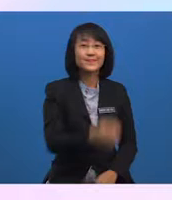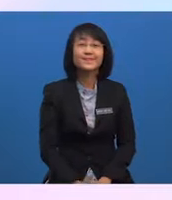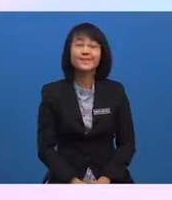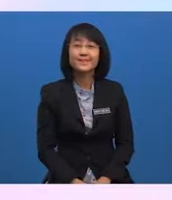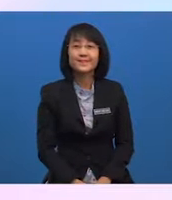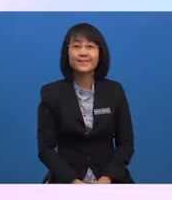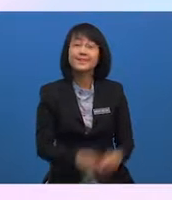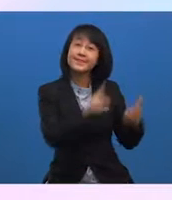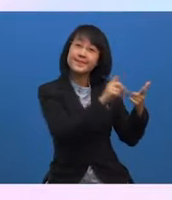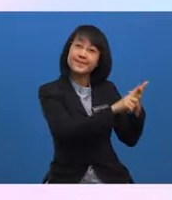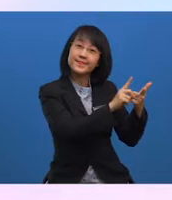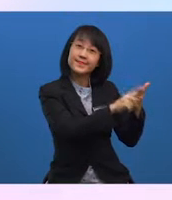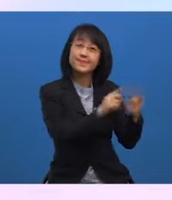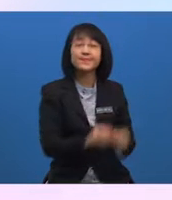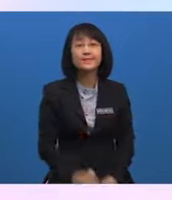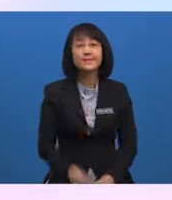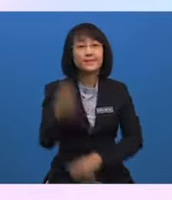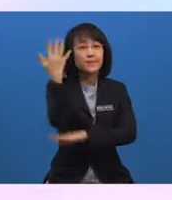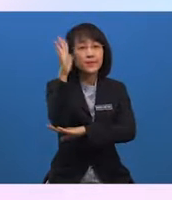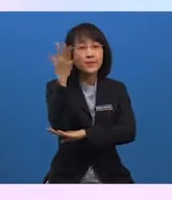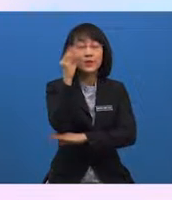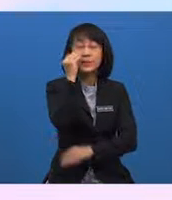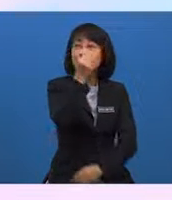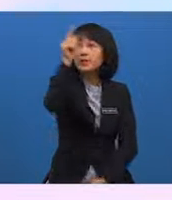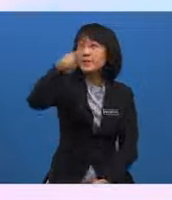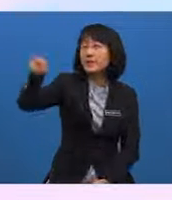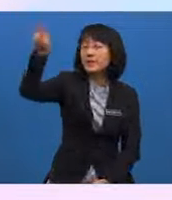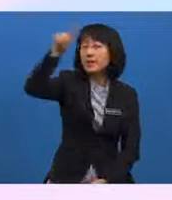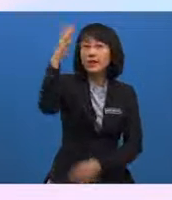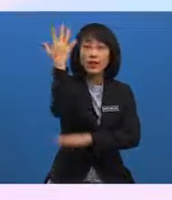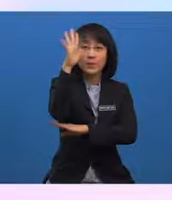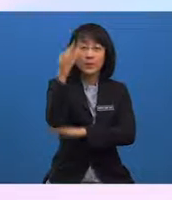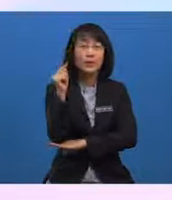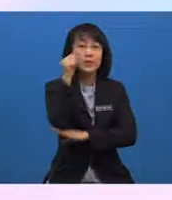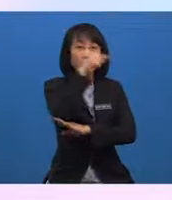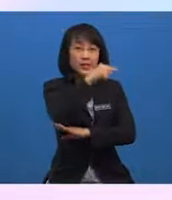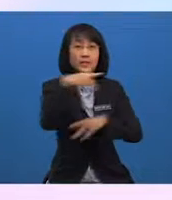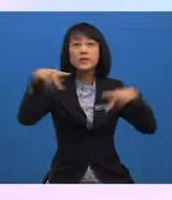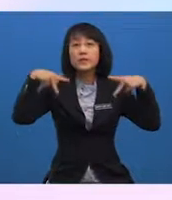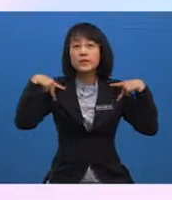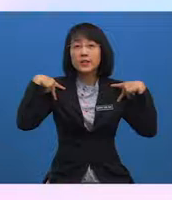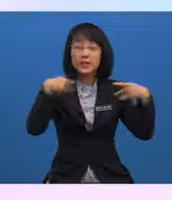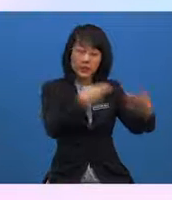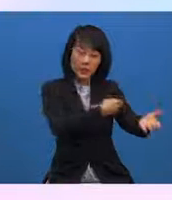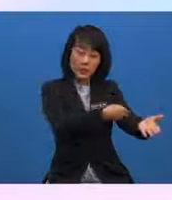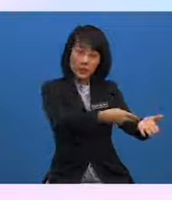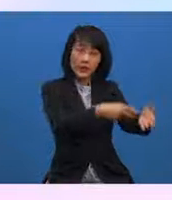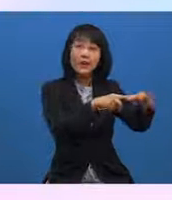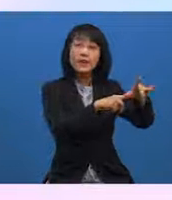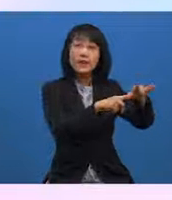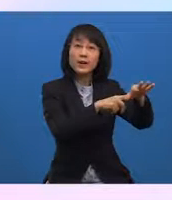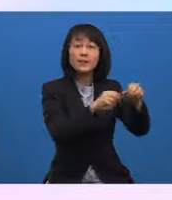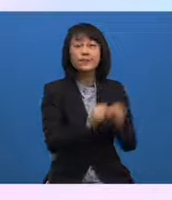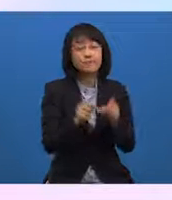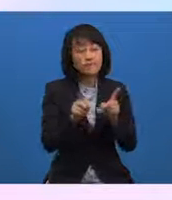Soalan kedua, pokok bunga matahari dan pokok cili mempunyai urat daun